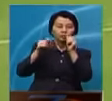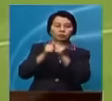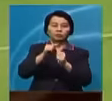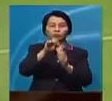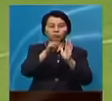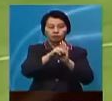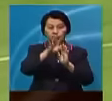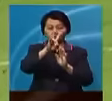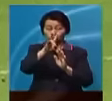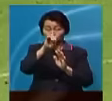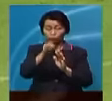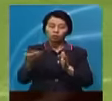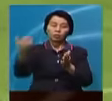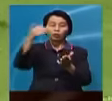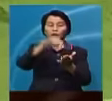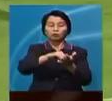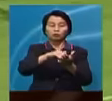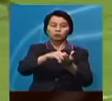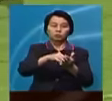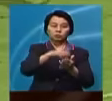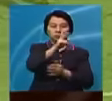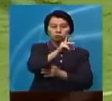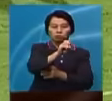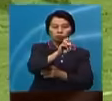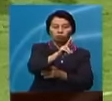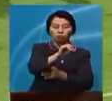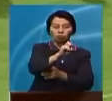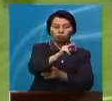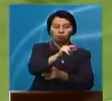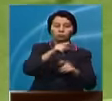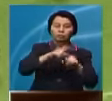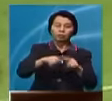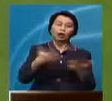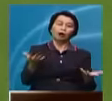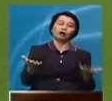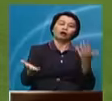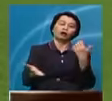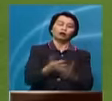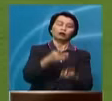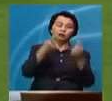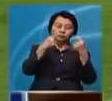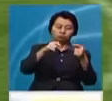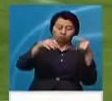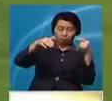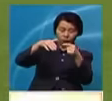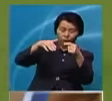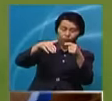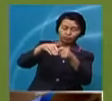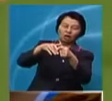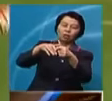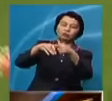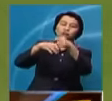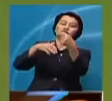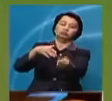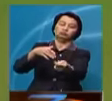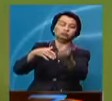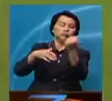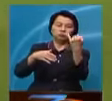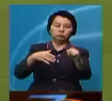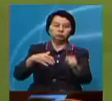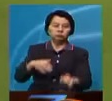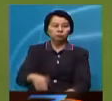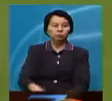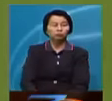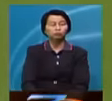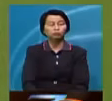ke-70. Sekali lagi menerusi Goran Jekovic tetapi sayang percubaannya terkena tiang gol.